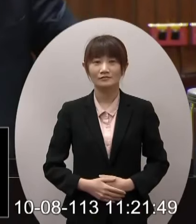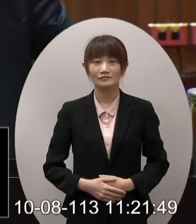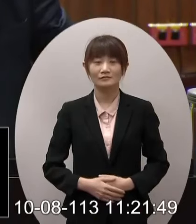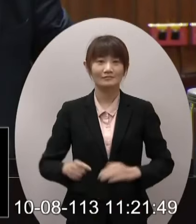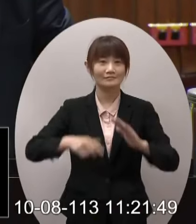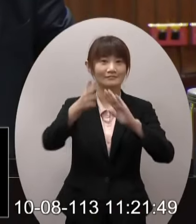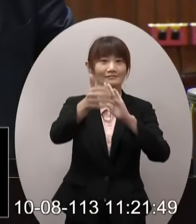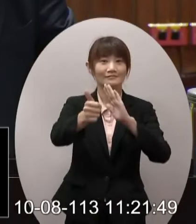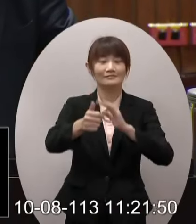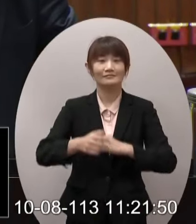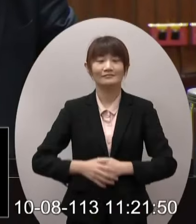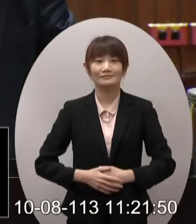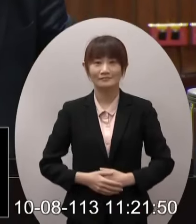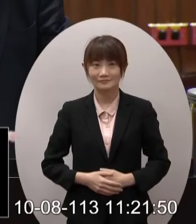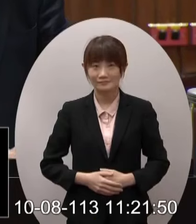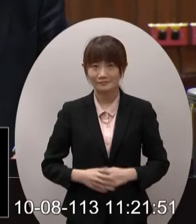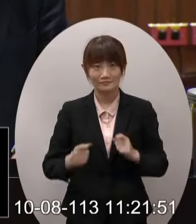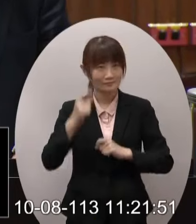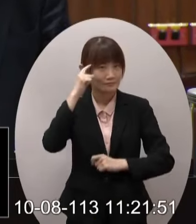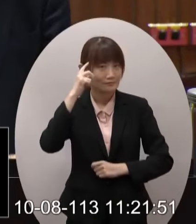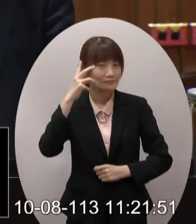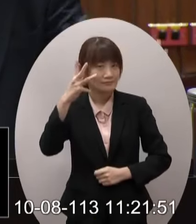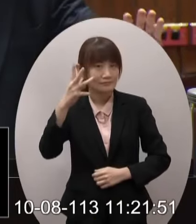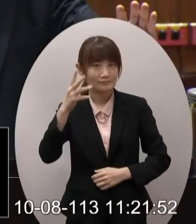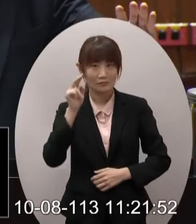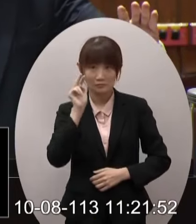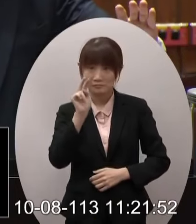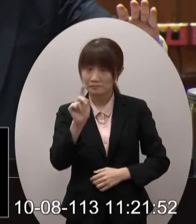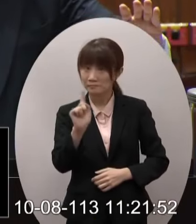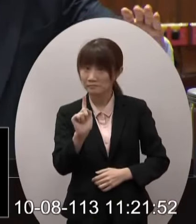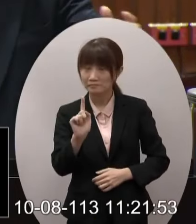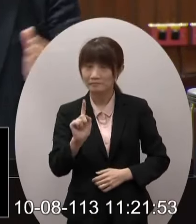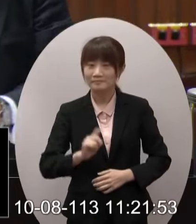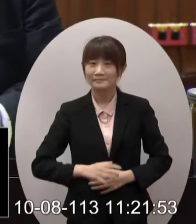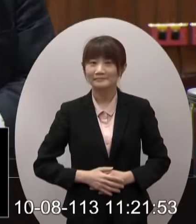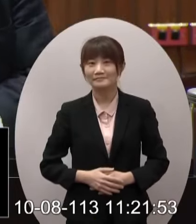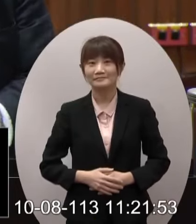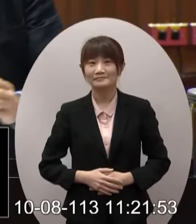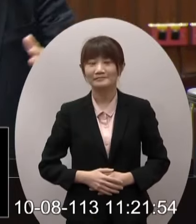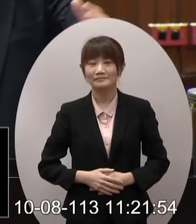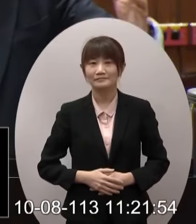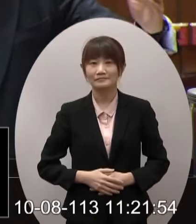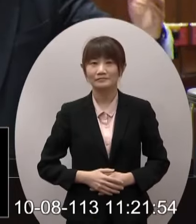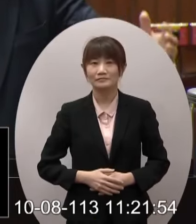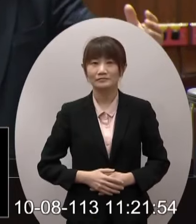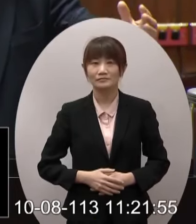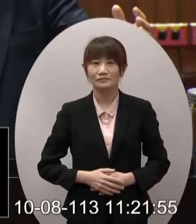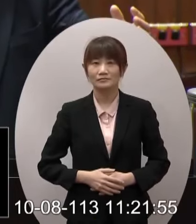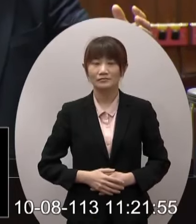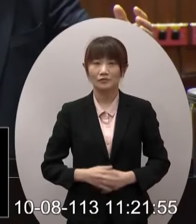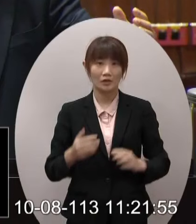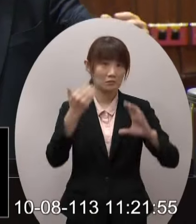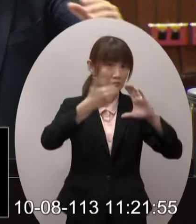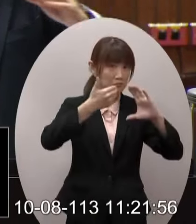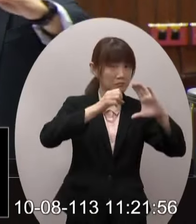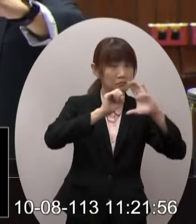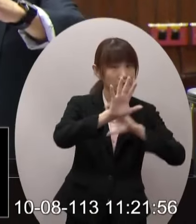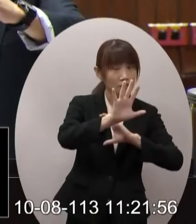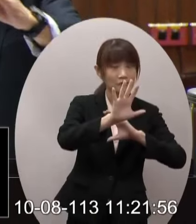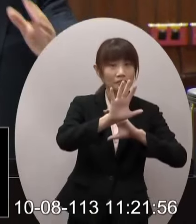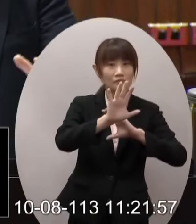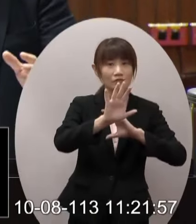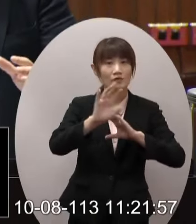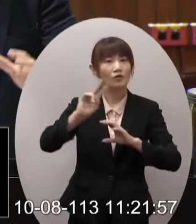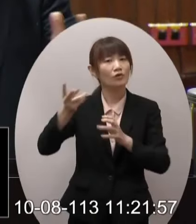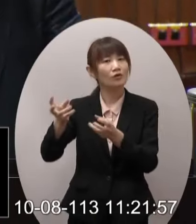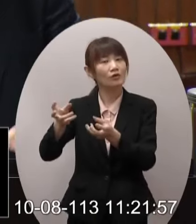院长，我们这几天呢、看到的，不管是电视、